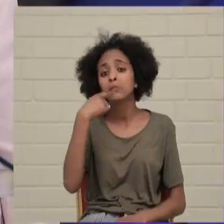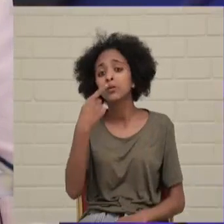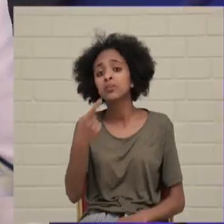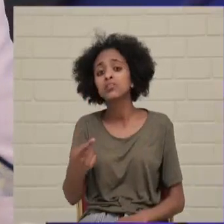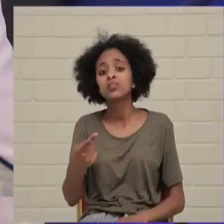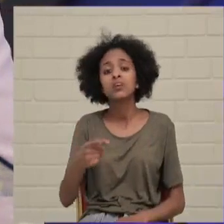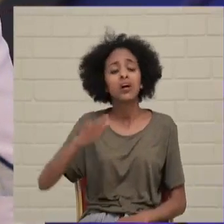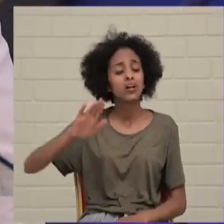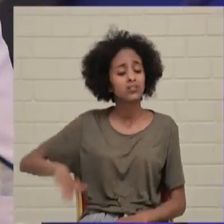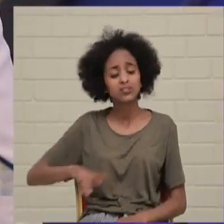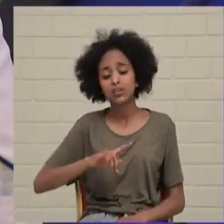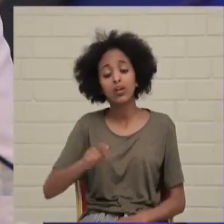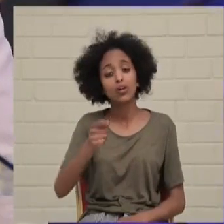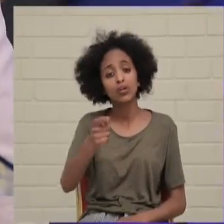ዘንበልበል